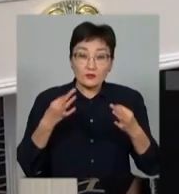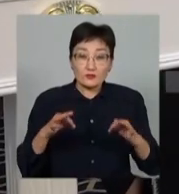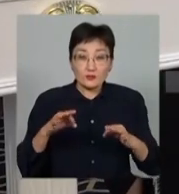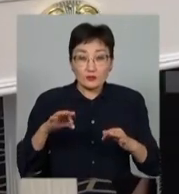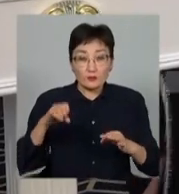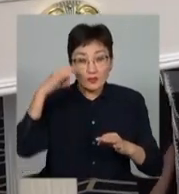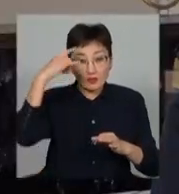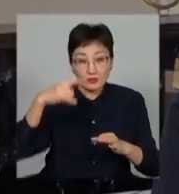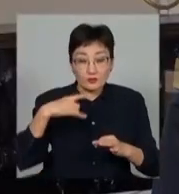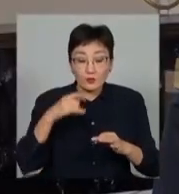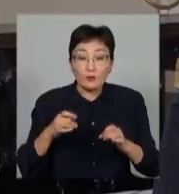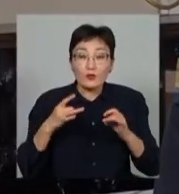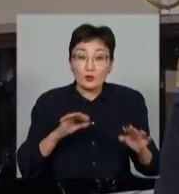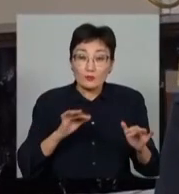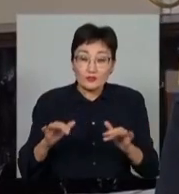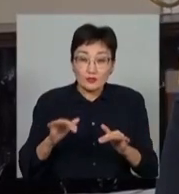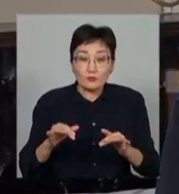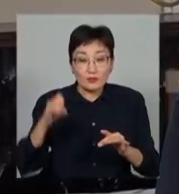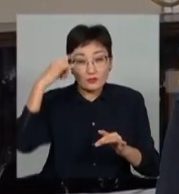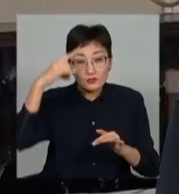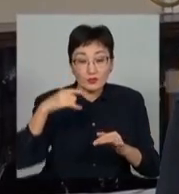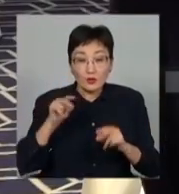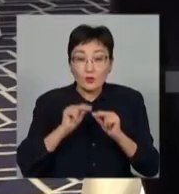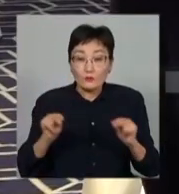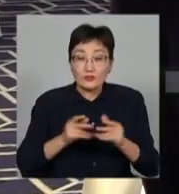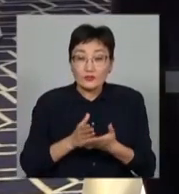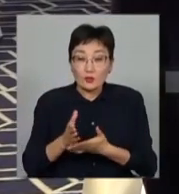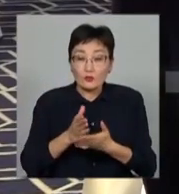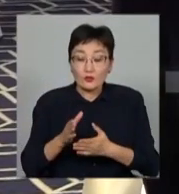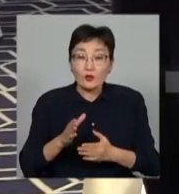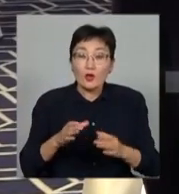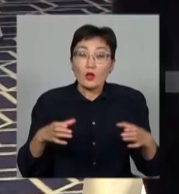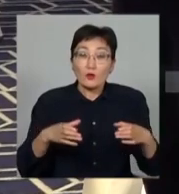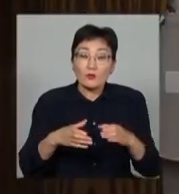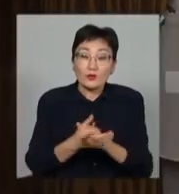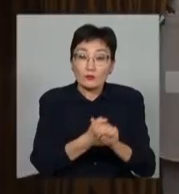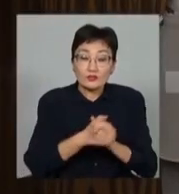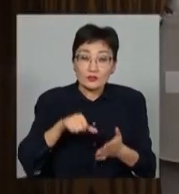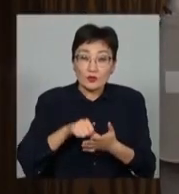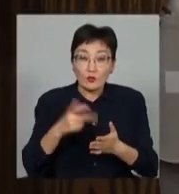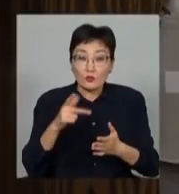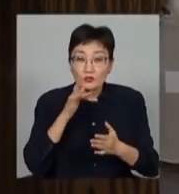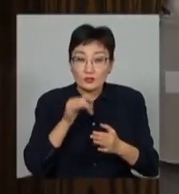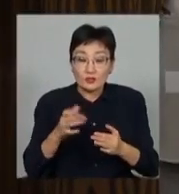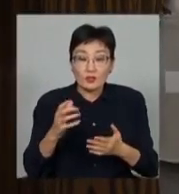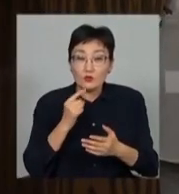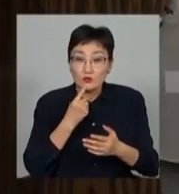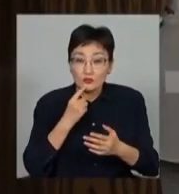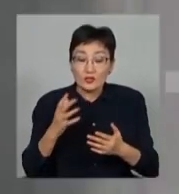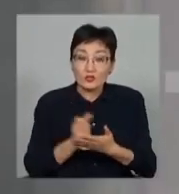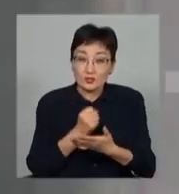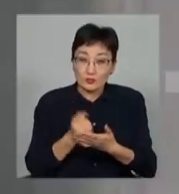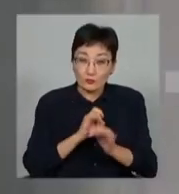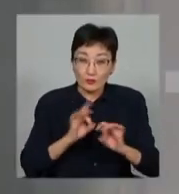Тәуелсіздік ел тұғыры атты салтанатты іс-шарада еліміздің білім саласындағы кәсіподақ мүшелері 30 жылдағы қиыншылықтар мен жетістіктерді сөз